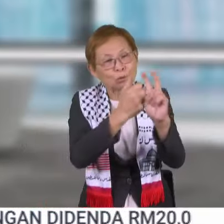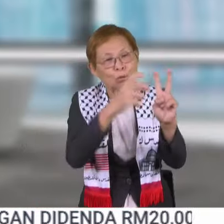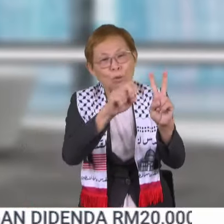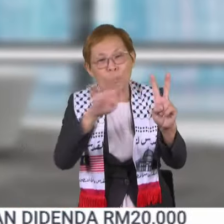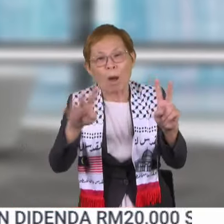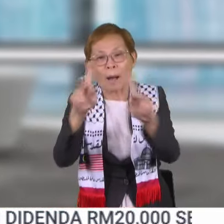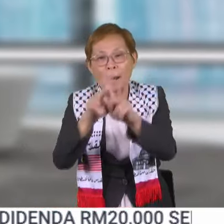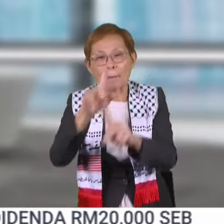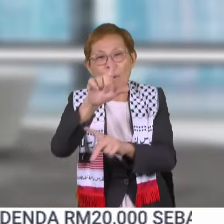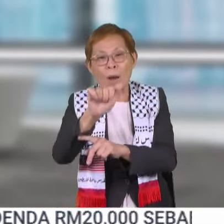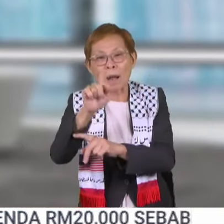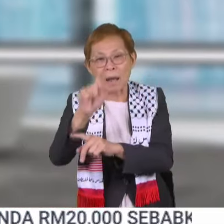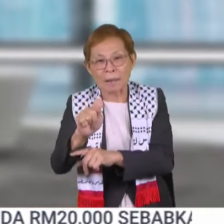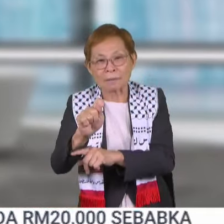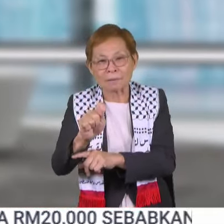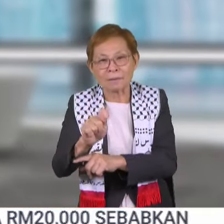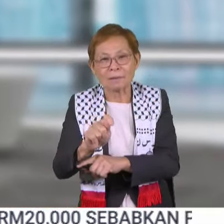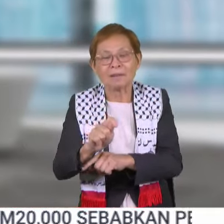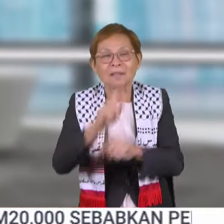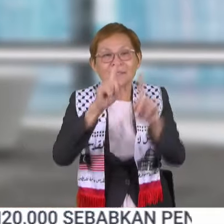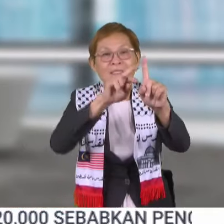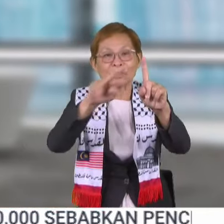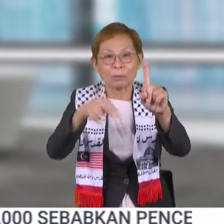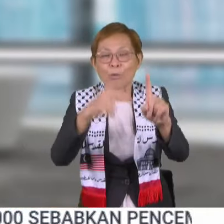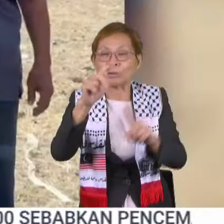kampung lat seribu Tambun